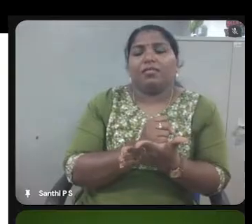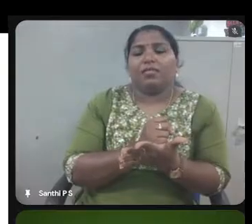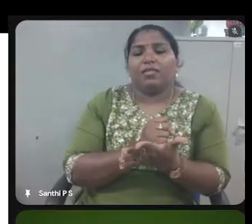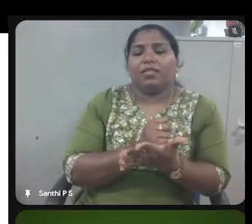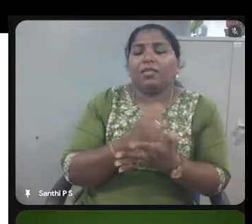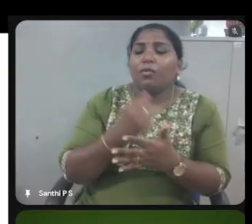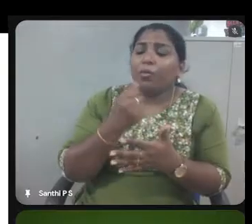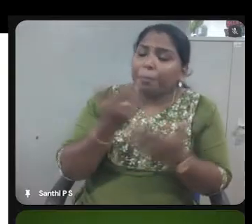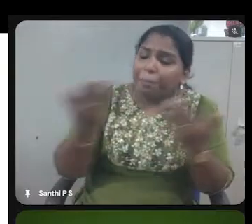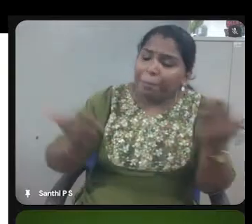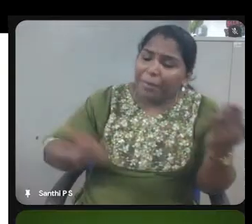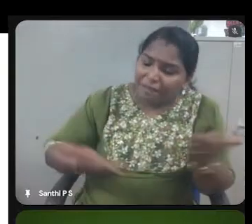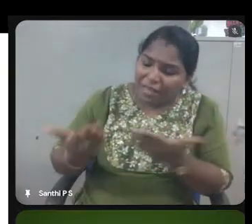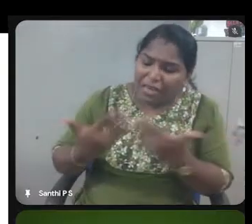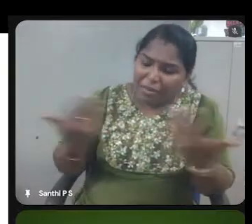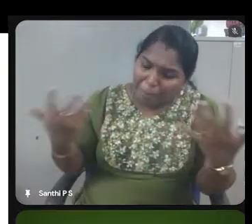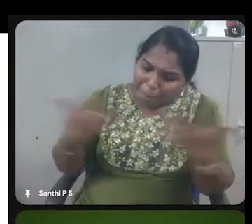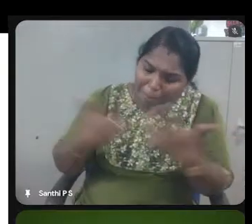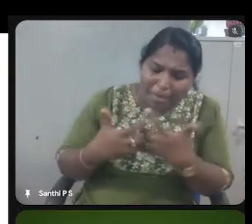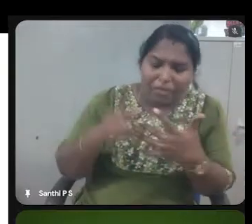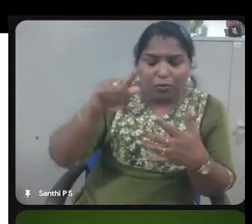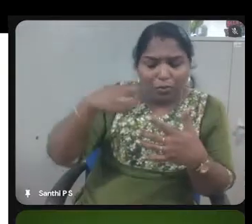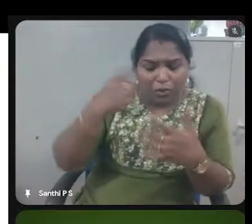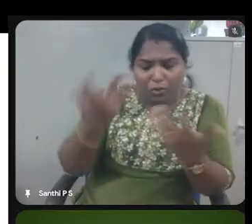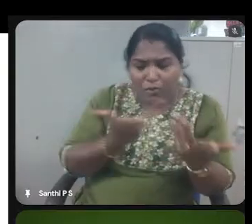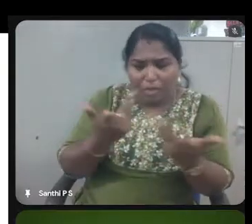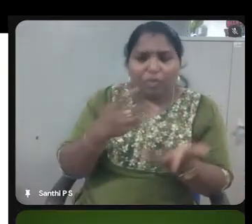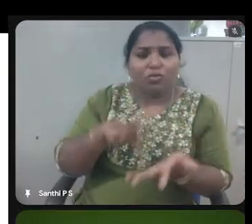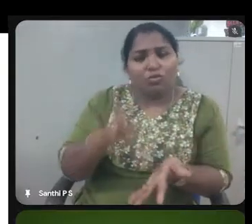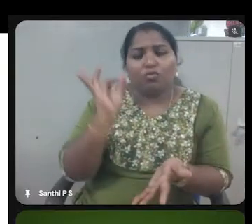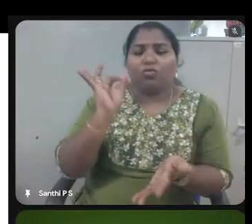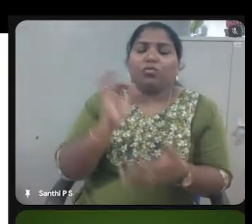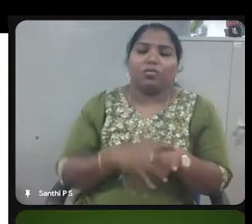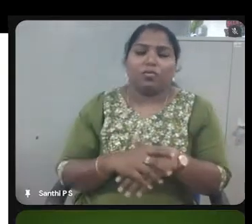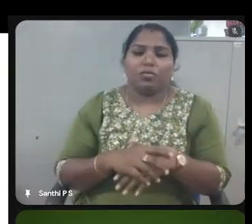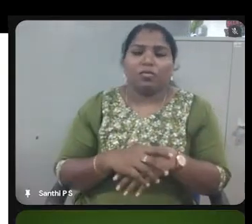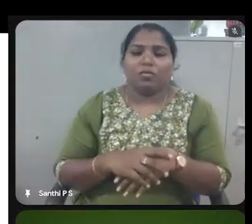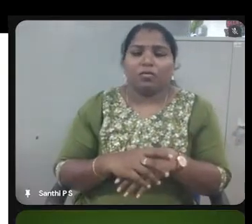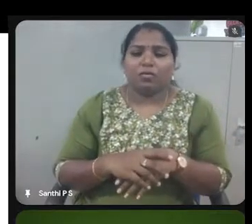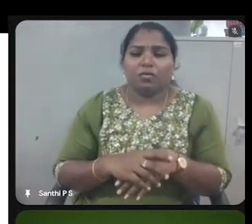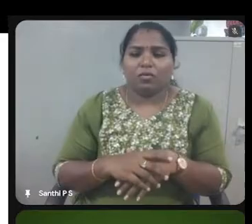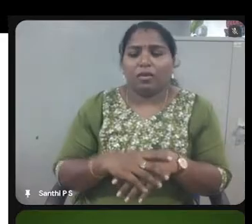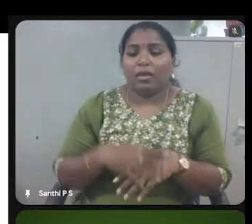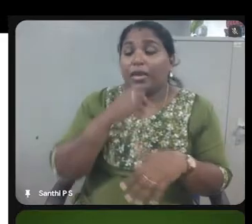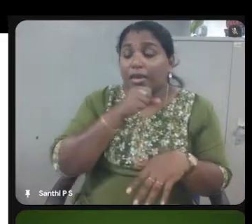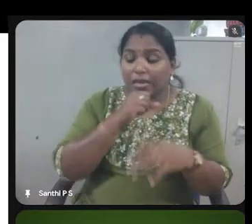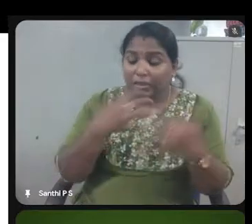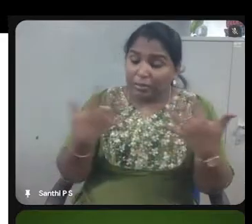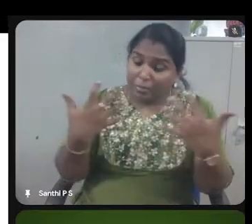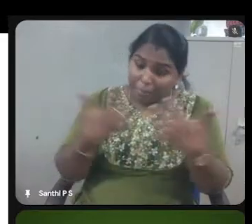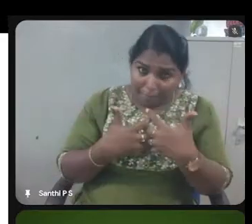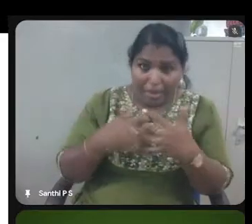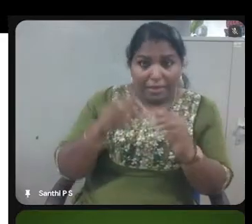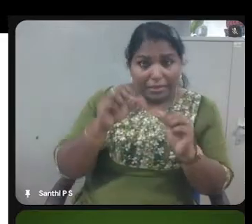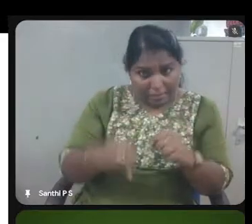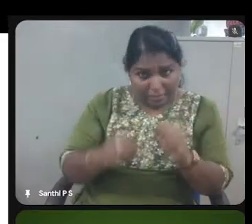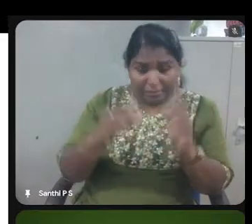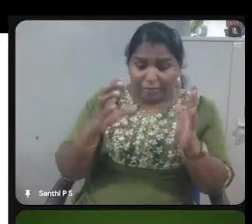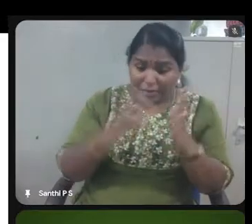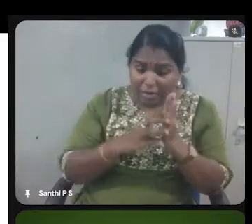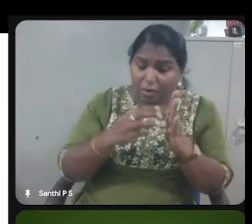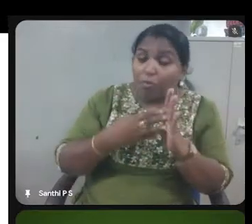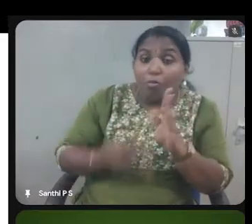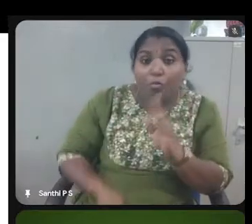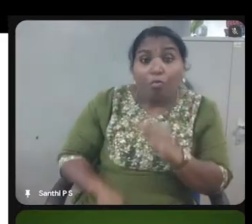പെരുമാറ്റ രീതിക്കും അനുയോജ്യമായ കാര്യങ്ങളാണ് ചെയ്യേണ്ടത്. പിന്നെ ഏജ് അപ്രോപ്രിയേറ്റ് കണ്ടന്റ് ആണെങ്കിൽ പോലും കൂടിക്കഴിഞ്ഞാൽ